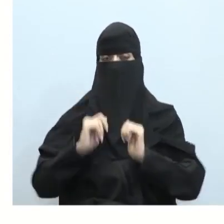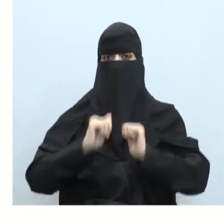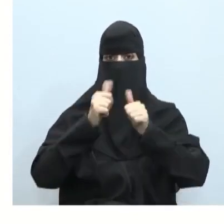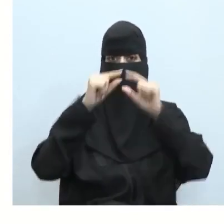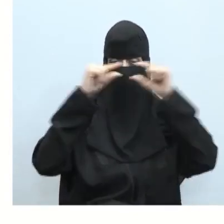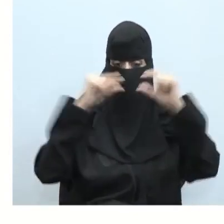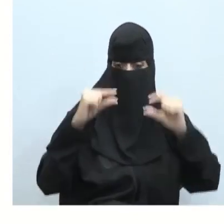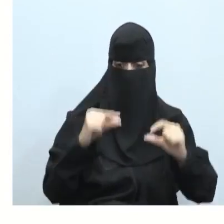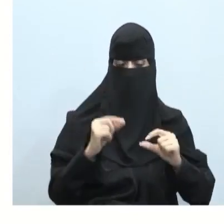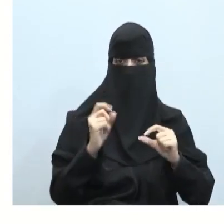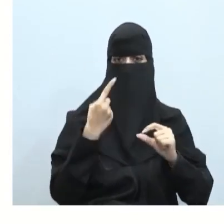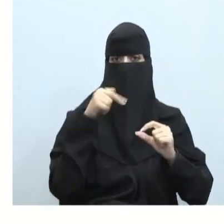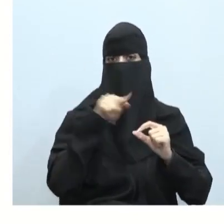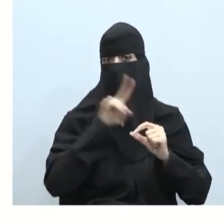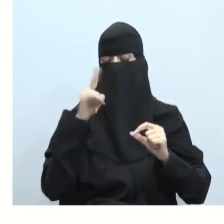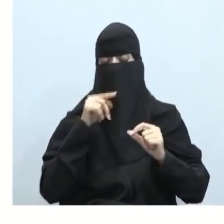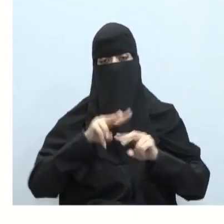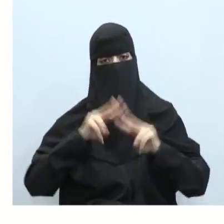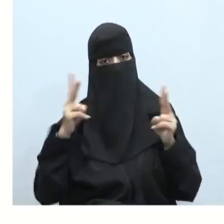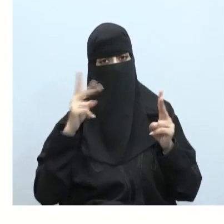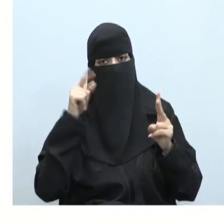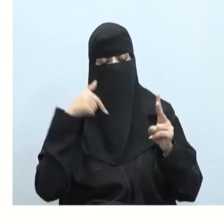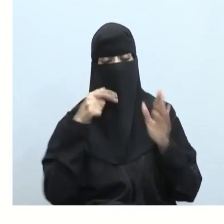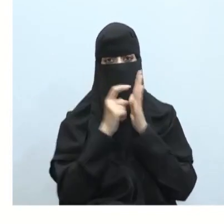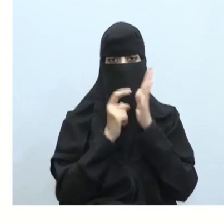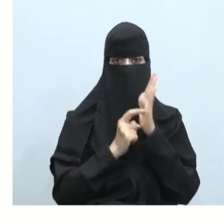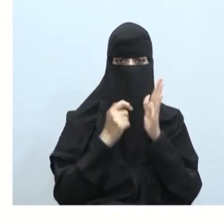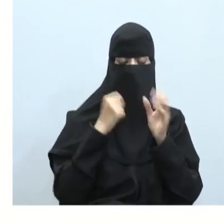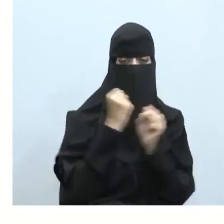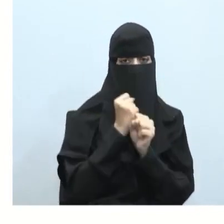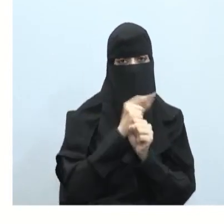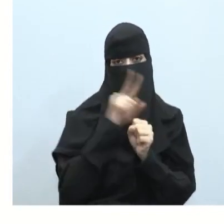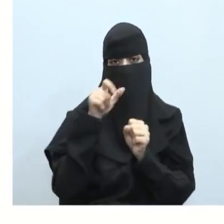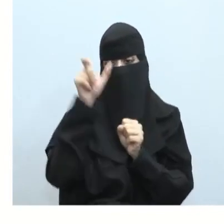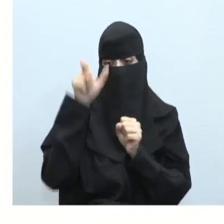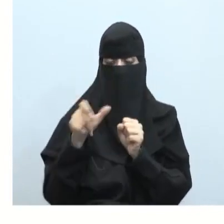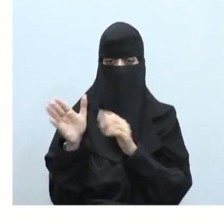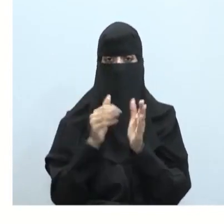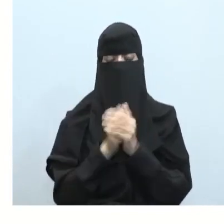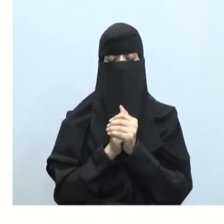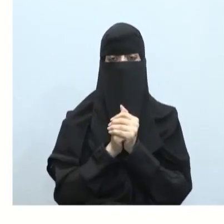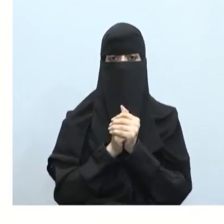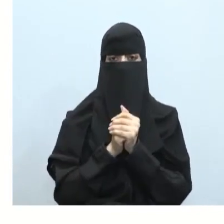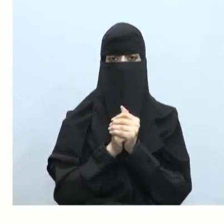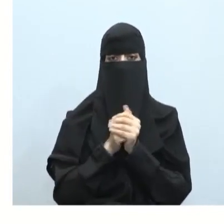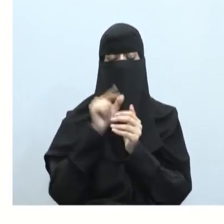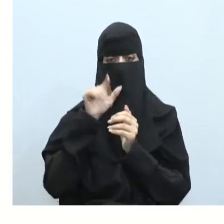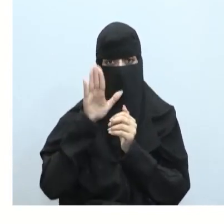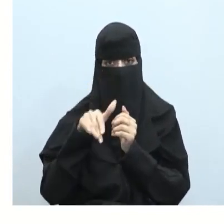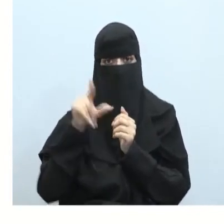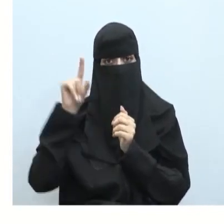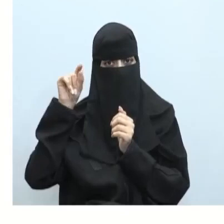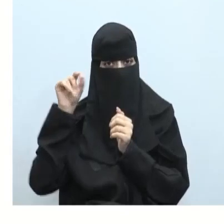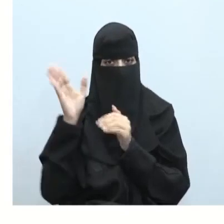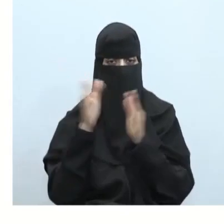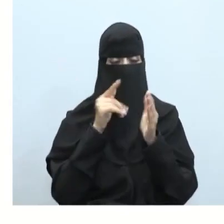بكل سطر على فلا يختلف معه نظام التشغيل او عماره الحاسب الالي اذا هنالك مزايا وهنالك